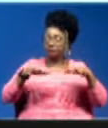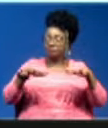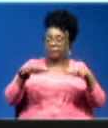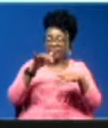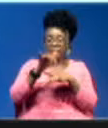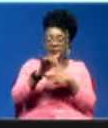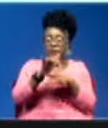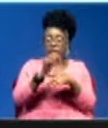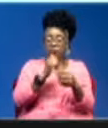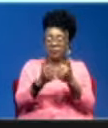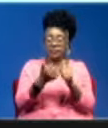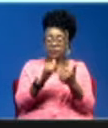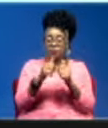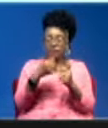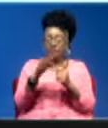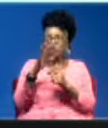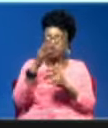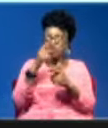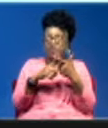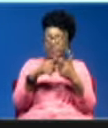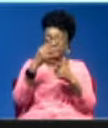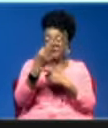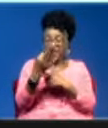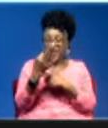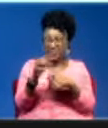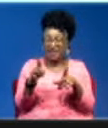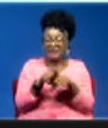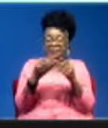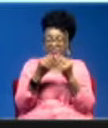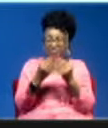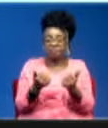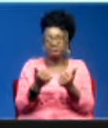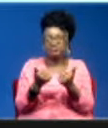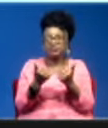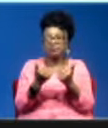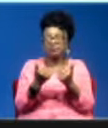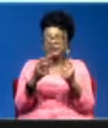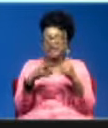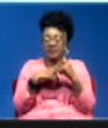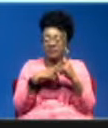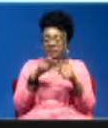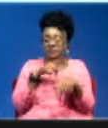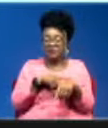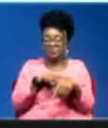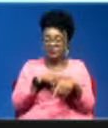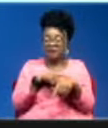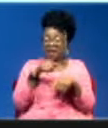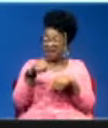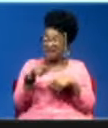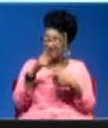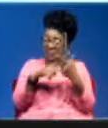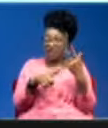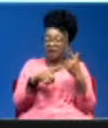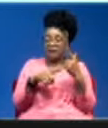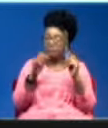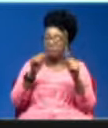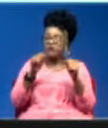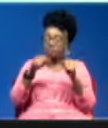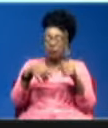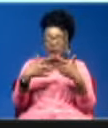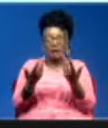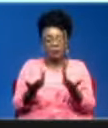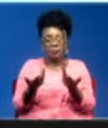kwa takriban miongo mitatu wakivunja rekodi ya dunia mara saba. Je, mwaka huu itakuwa vipi? Hebu